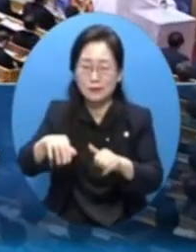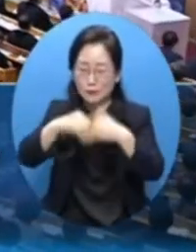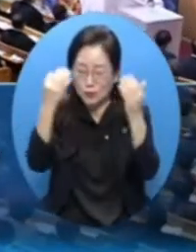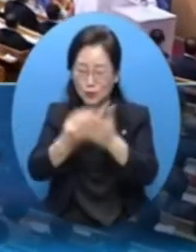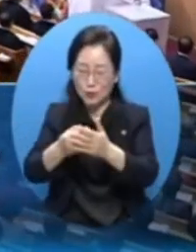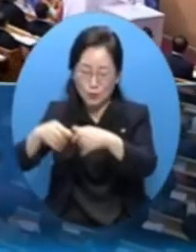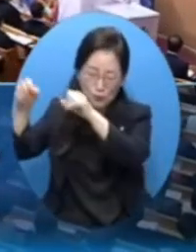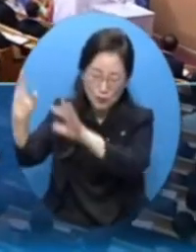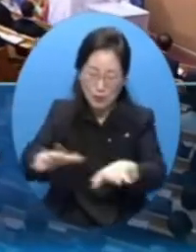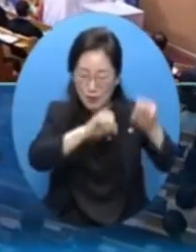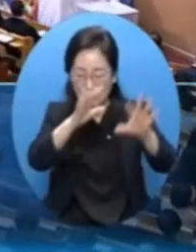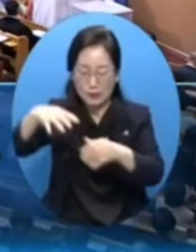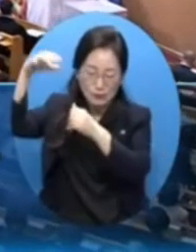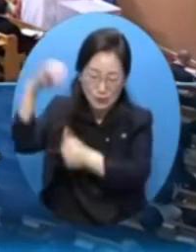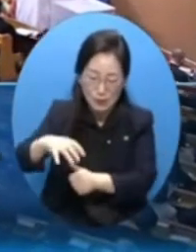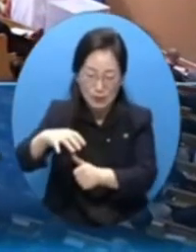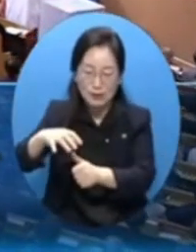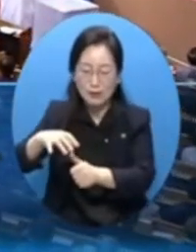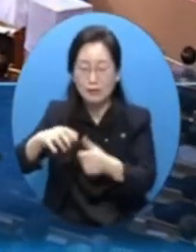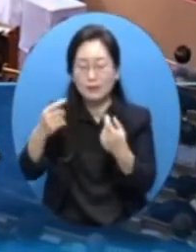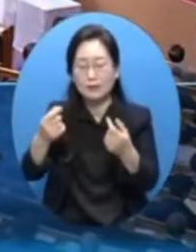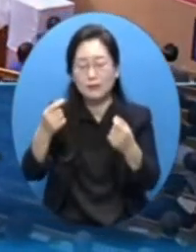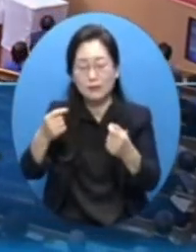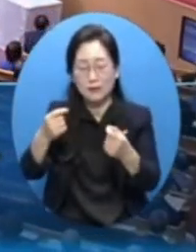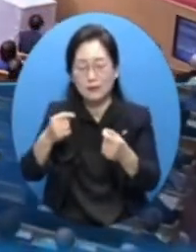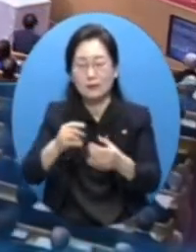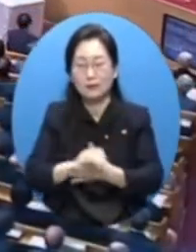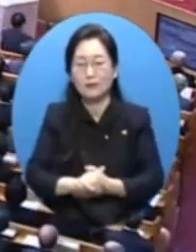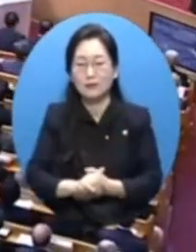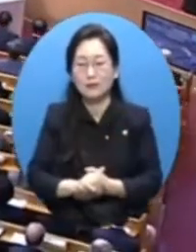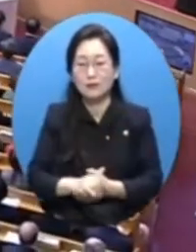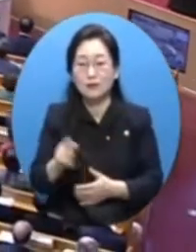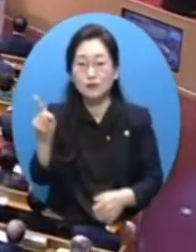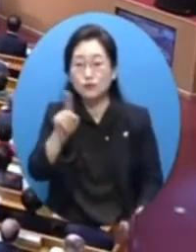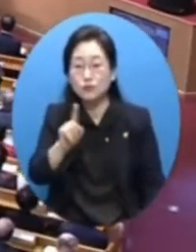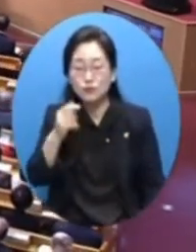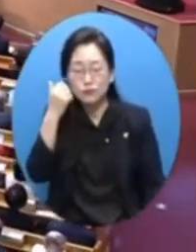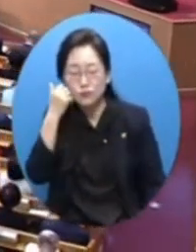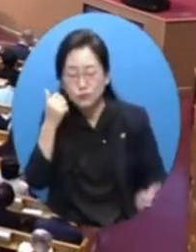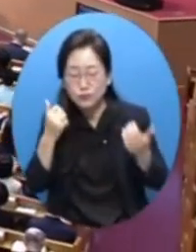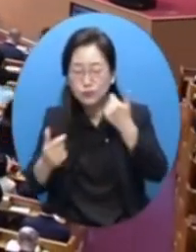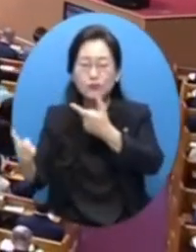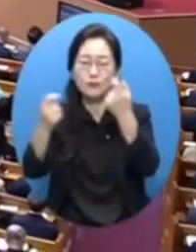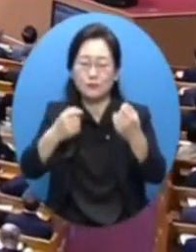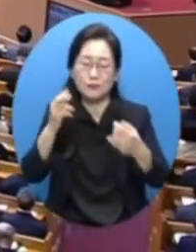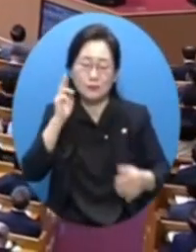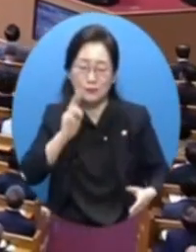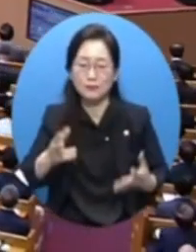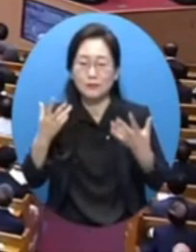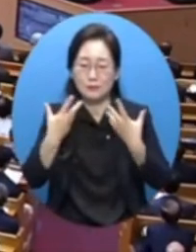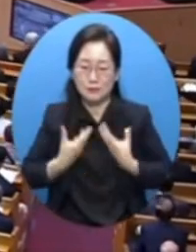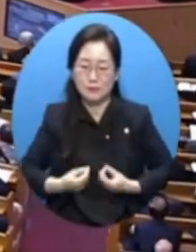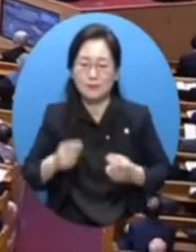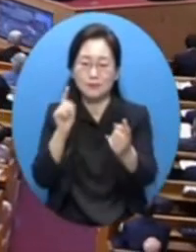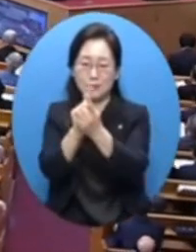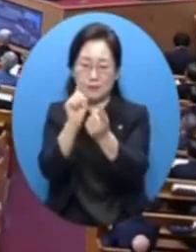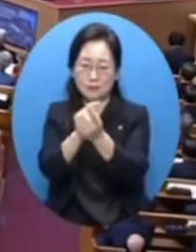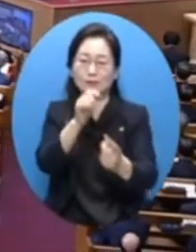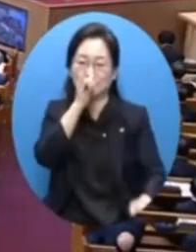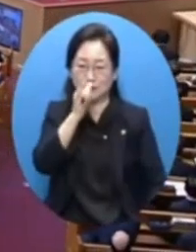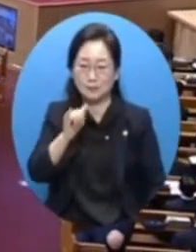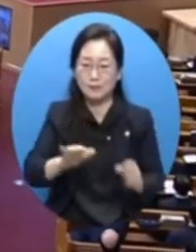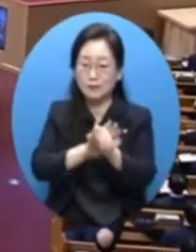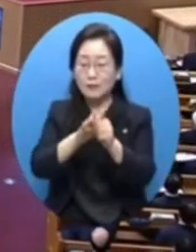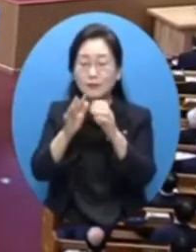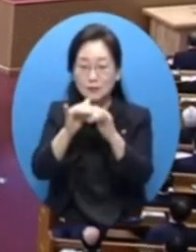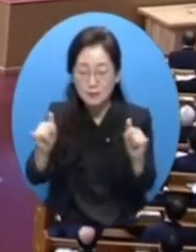나를 괴롭게 하셨나이다. 한평생 살다 보면 누구나 이 같은 깊은 절망을 만날 때가 있습니다. 사랑하는